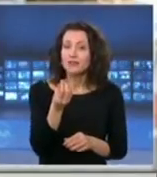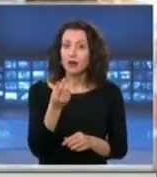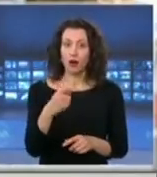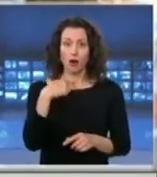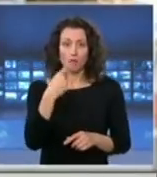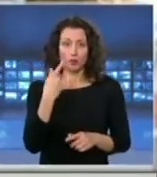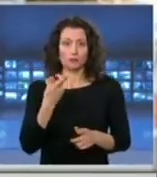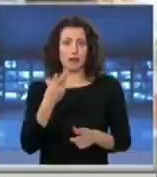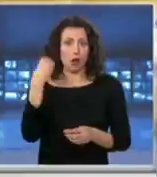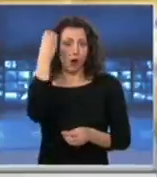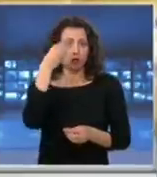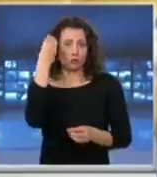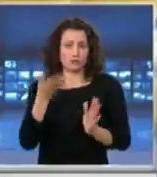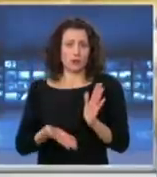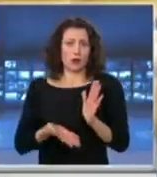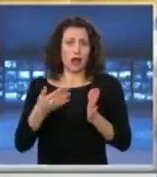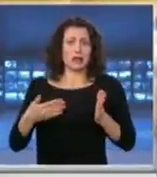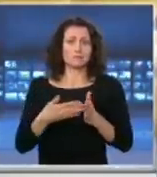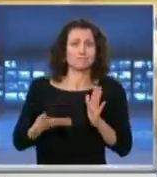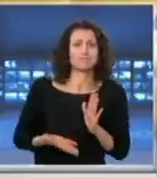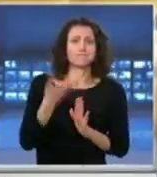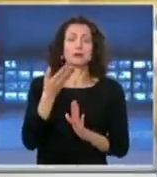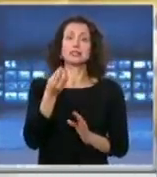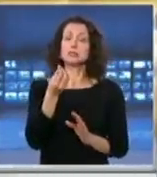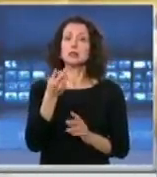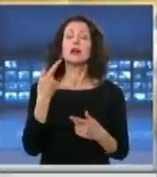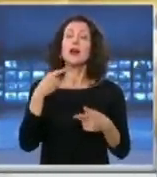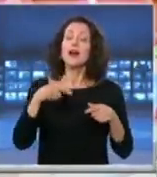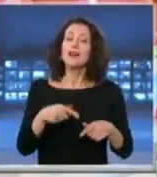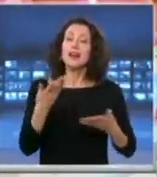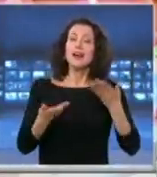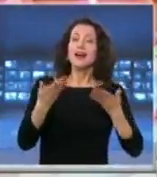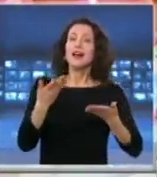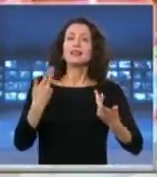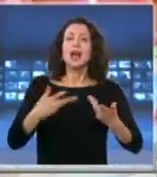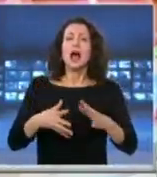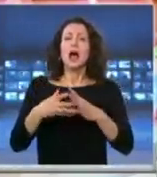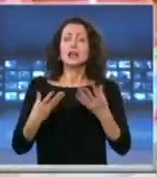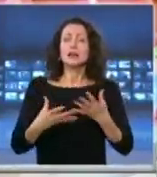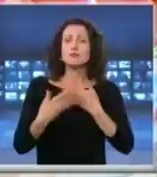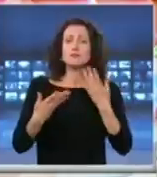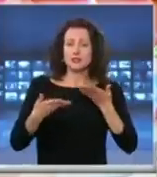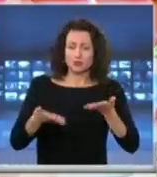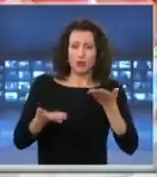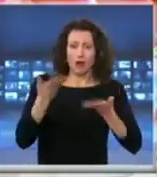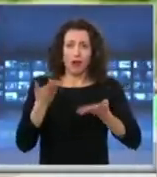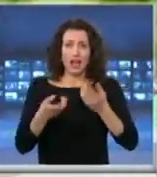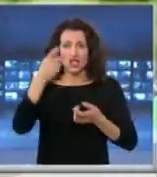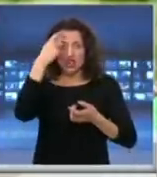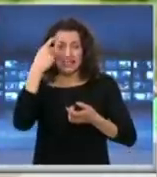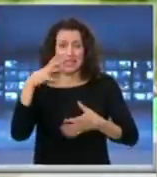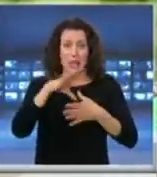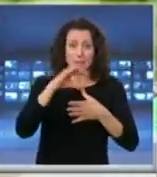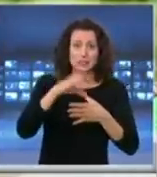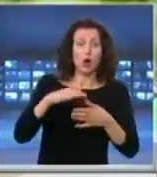изкуствено повишаване на цените. Освен тях, по-скъпи в настоящия месец са зеленчуците, чеса на месото, както и някои основни храни,